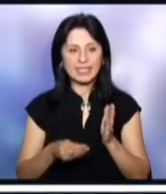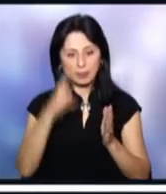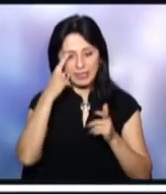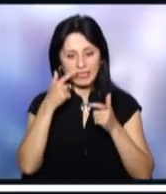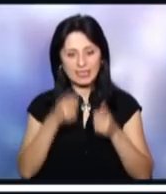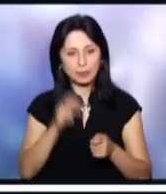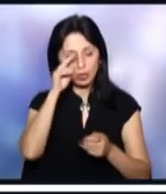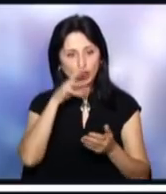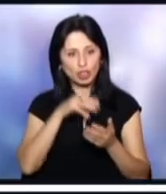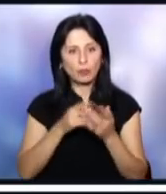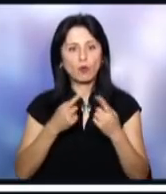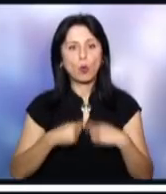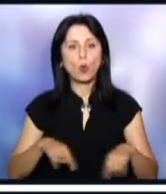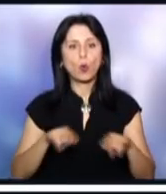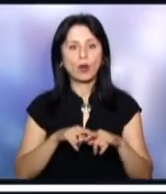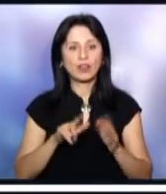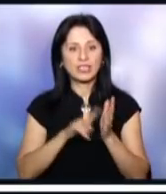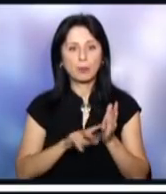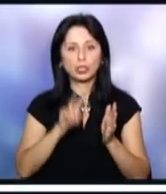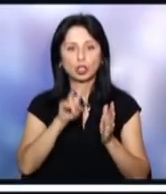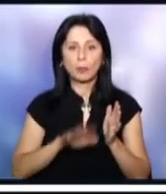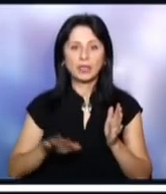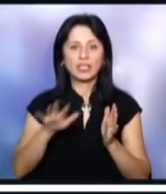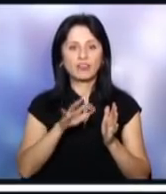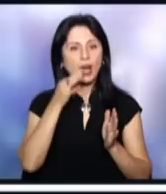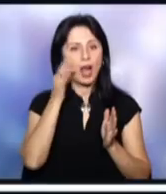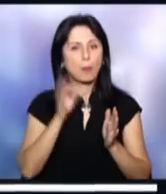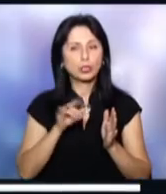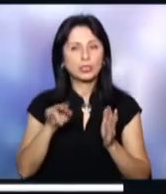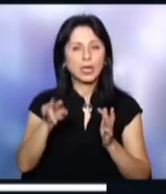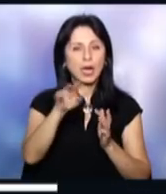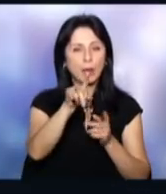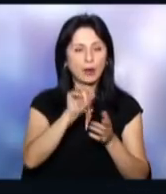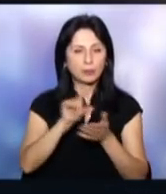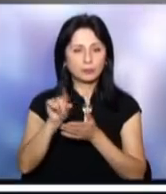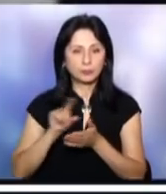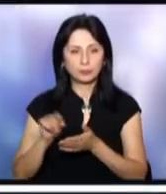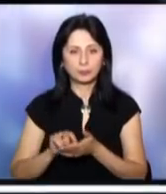სტიგმის შესასწავლად ორგანიზაცია 72 ქვეყნის გამოცდილებას დაეგრძნო.